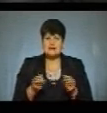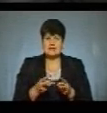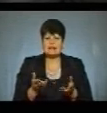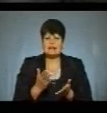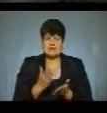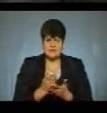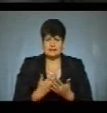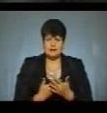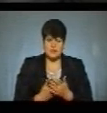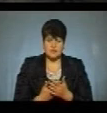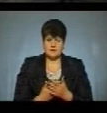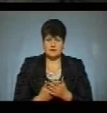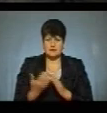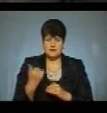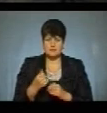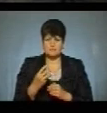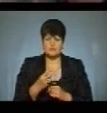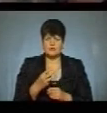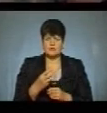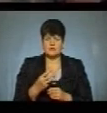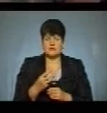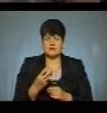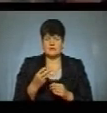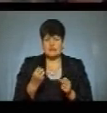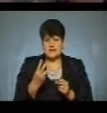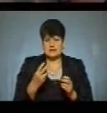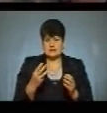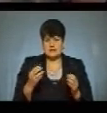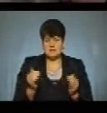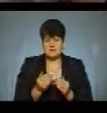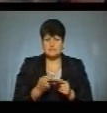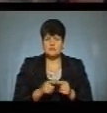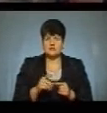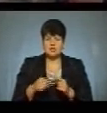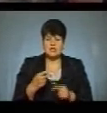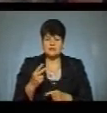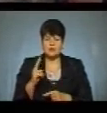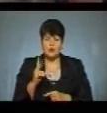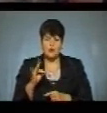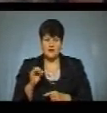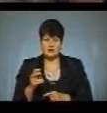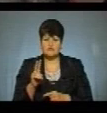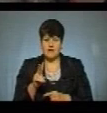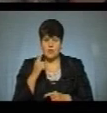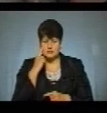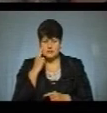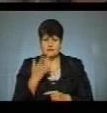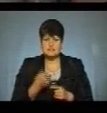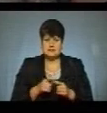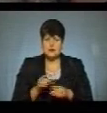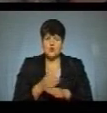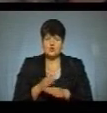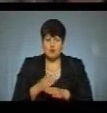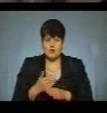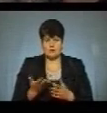От, допустимо, їх було 3-4, на 13 зменшити. Плюс питання, що це буде через крок-2 оцінюватись, чи це розподіл буде